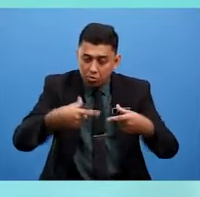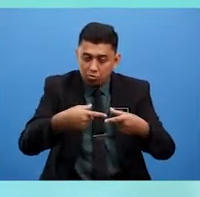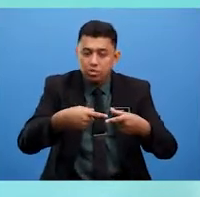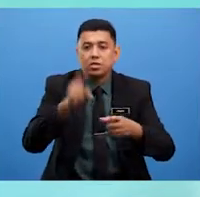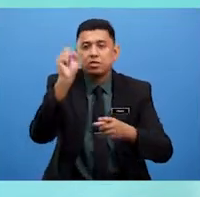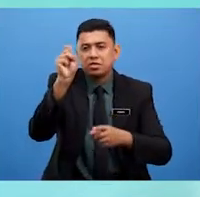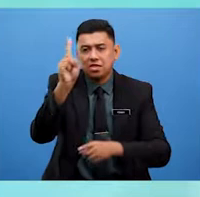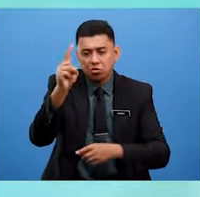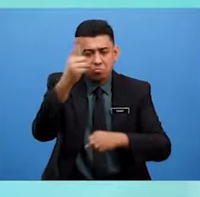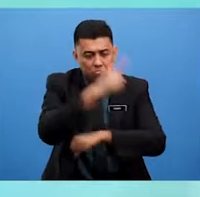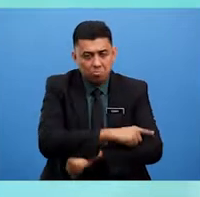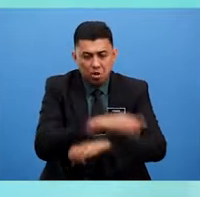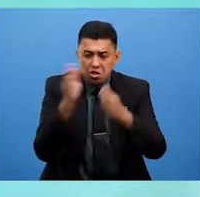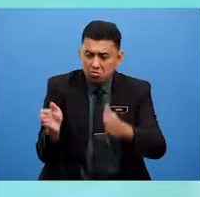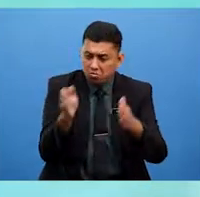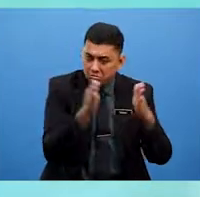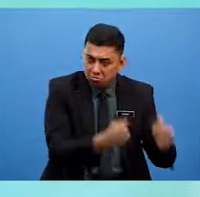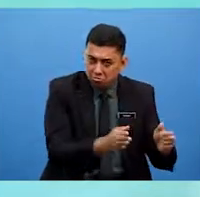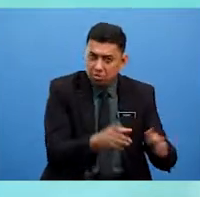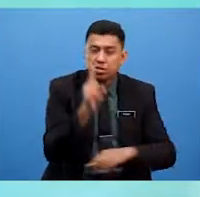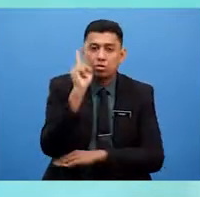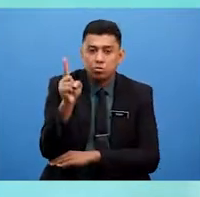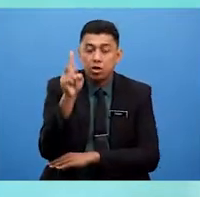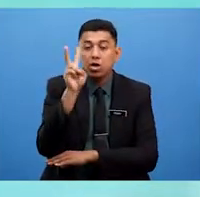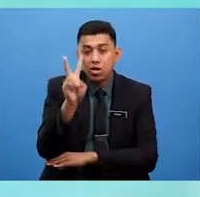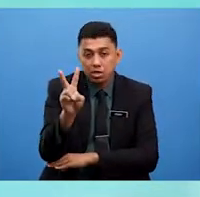sehari. Dalam satu hari boleh disusun